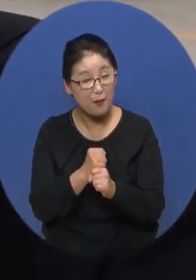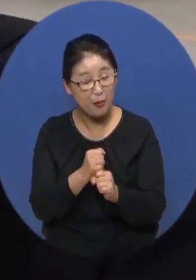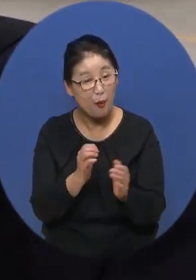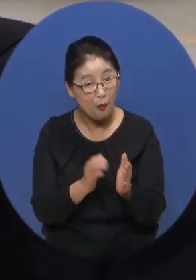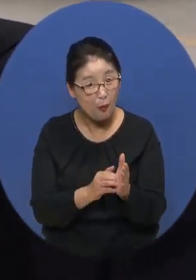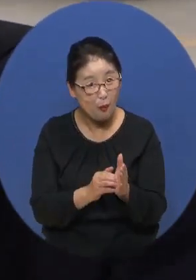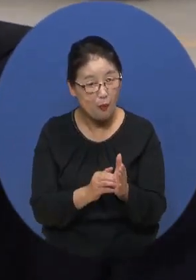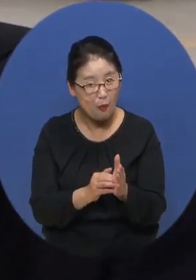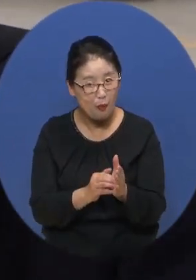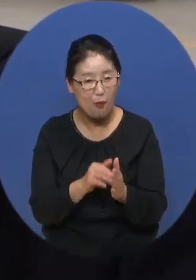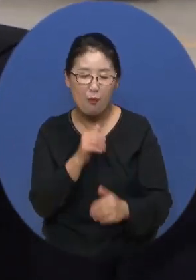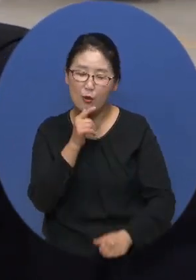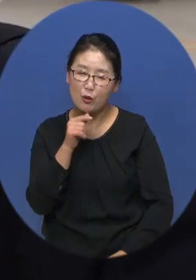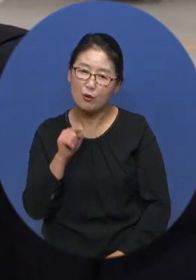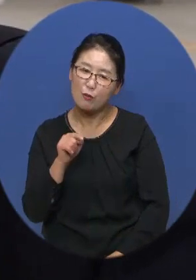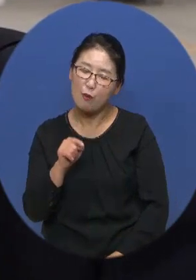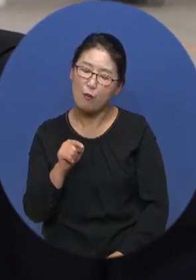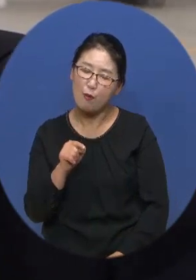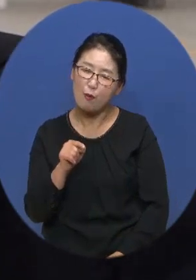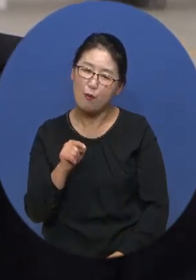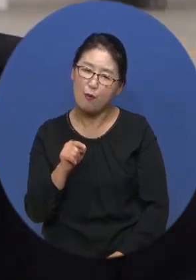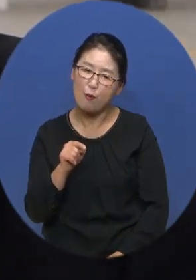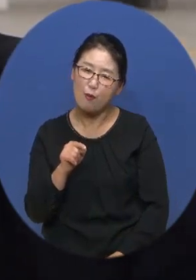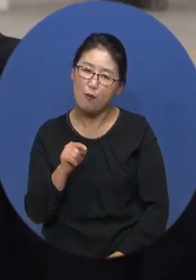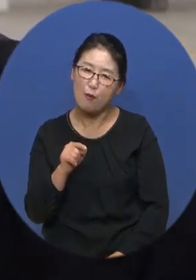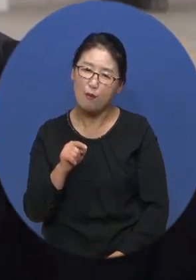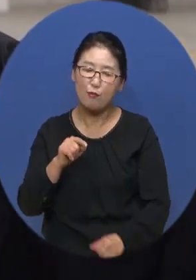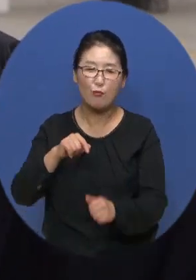하면은 뭔가 좀